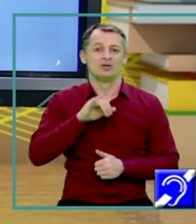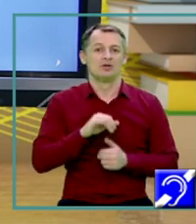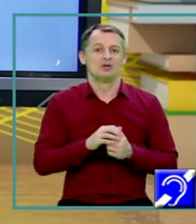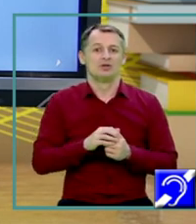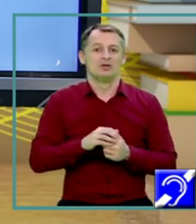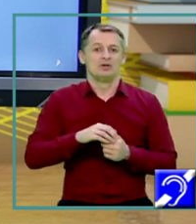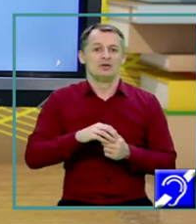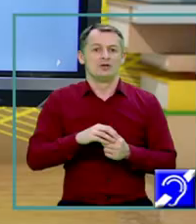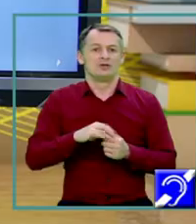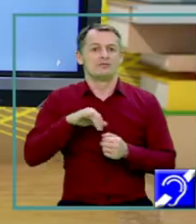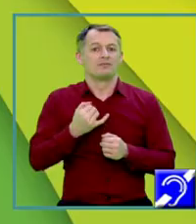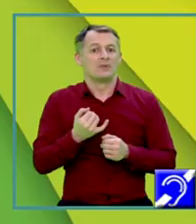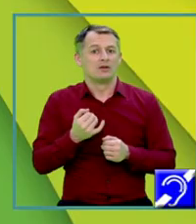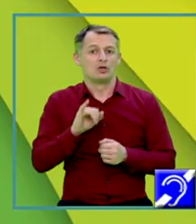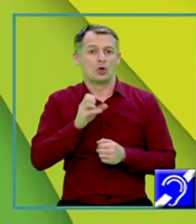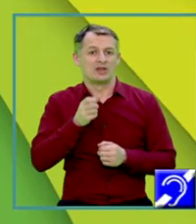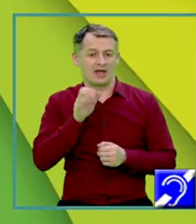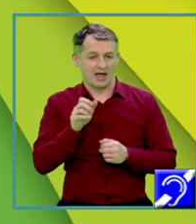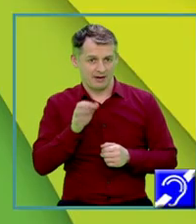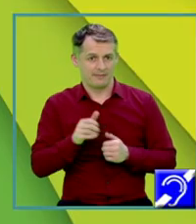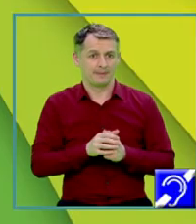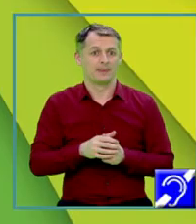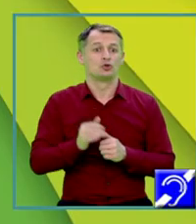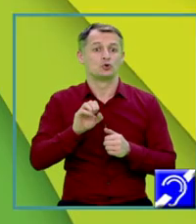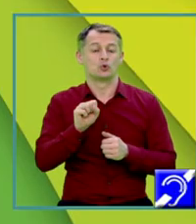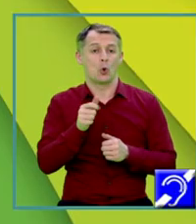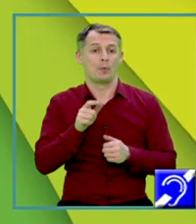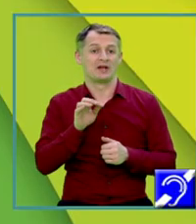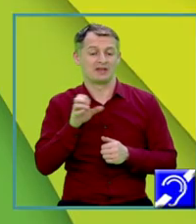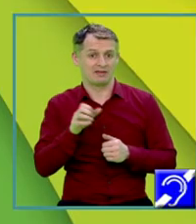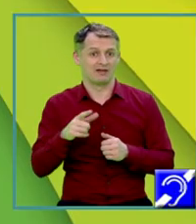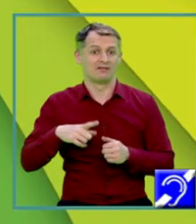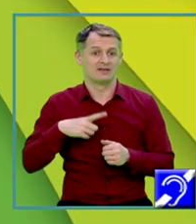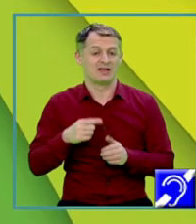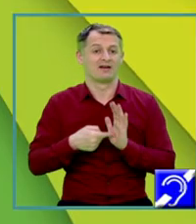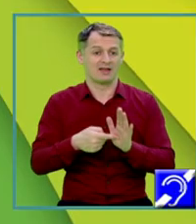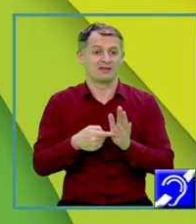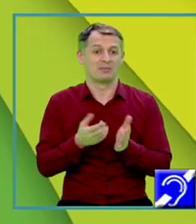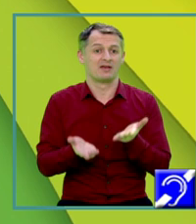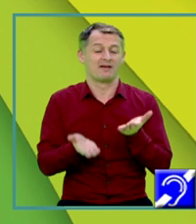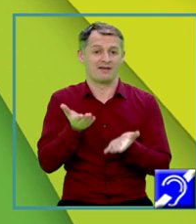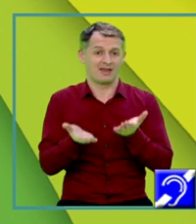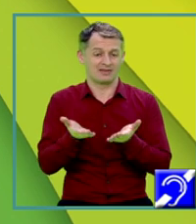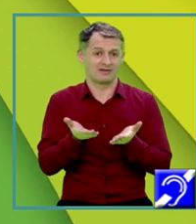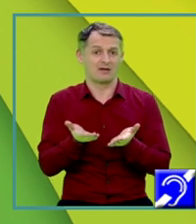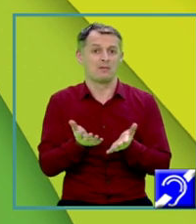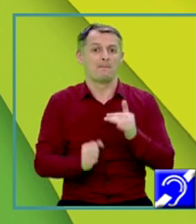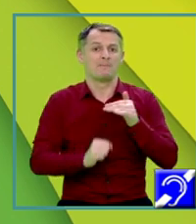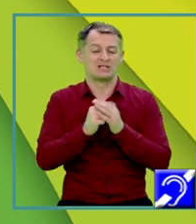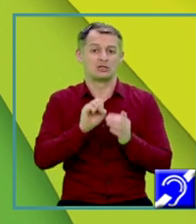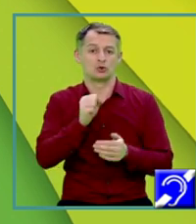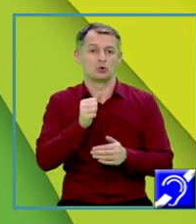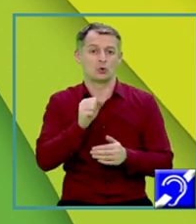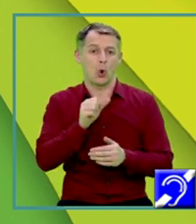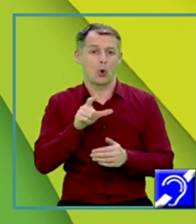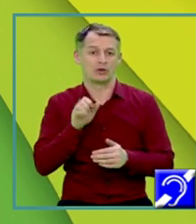dizolva într-un anumit solvent. Solubilitatea se exprimă prin cantitatea maximă de solut care se poate